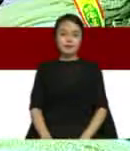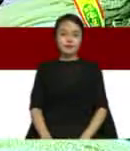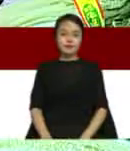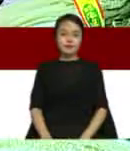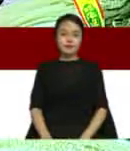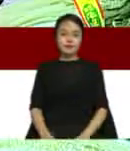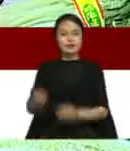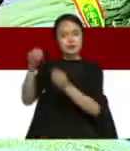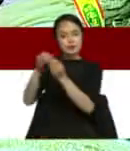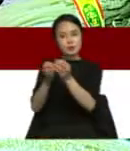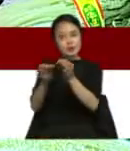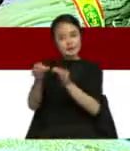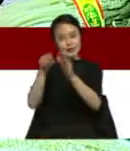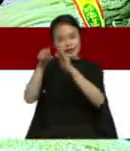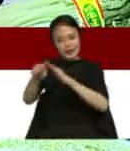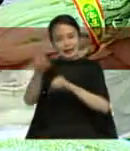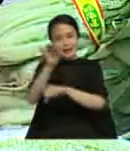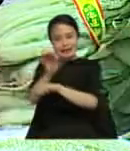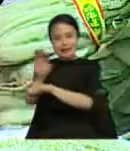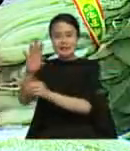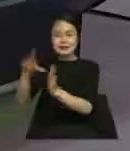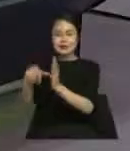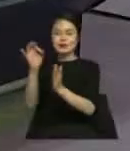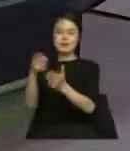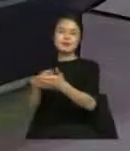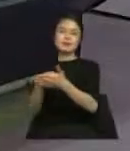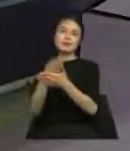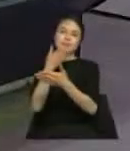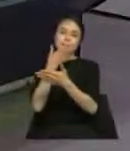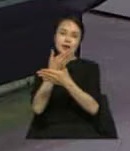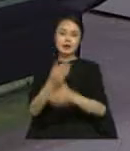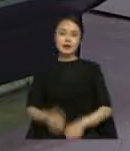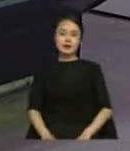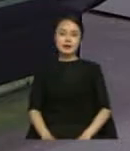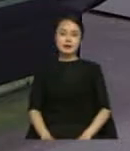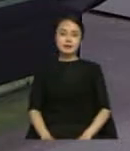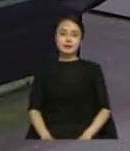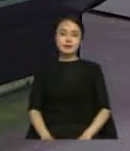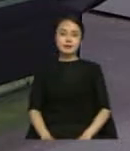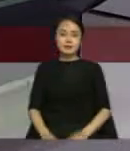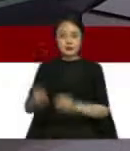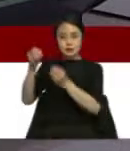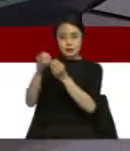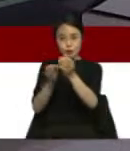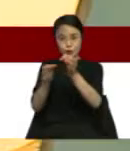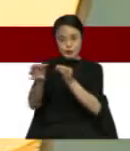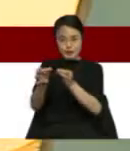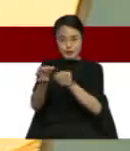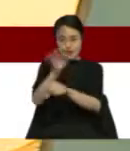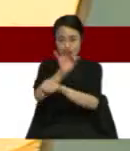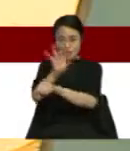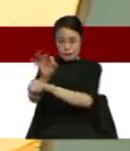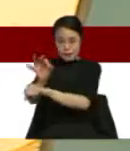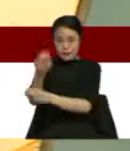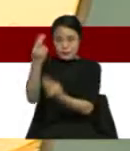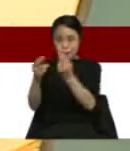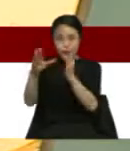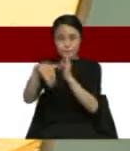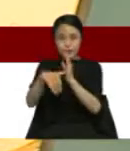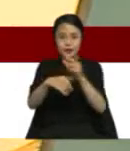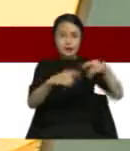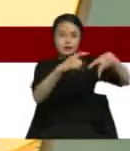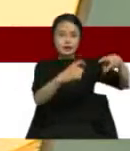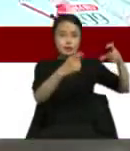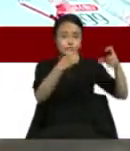여전히 전통시장이 대형마트에 비해 저렴했습니다. 자치구별 전통시장 구매 비용은 서대문구와 서초구,